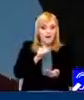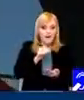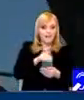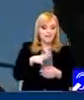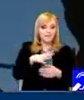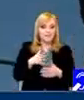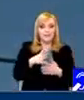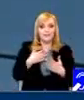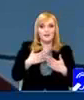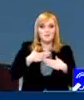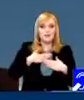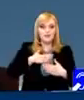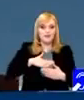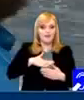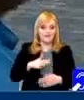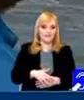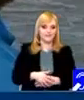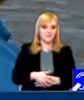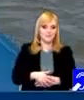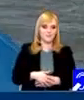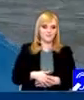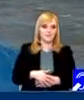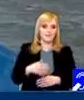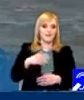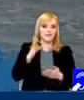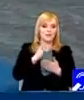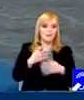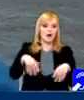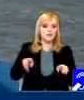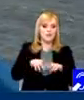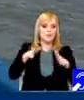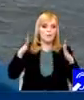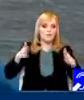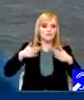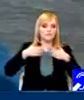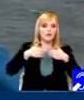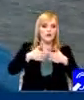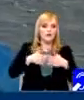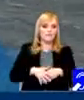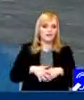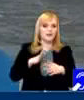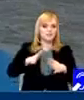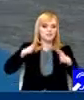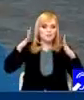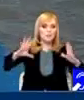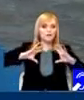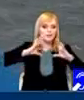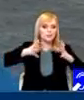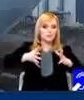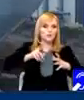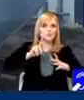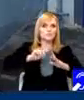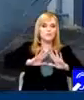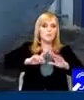Ouais. Ça, impressionnant. Avoir un bateau à Saint-Nazaire, le plus gros du monde, c'est juste vraiment